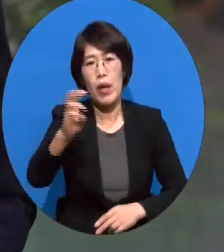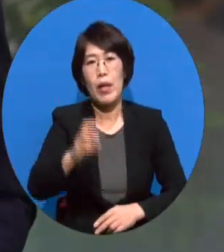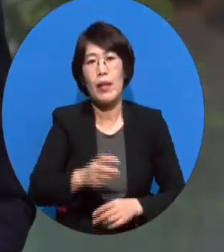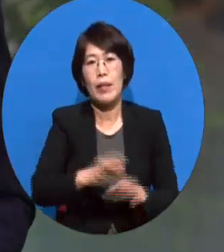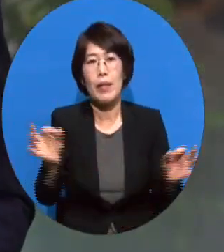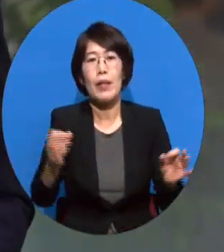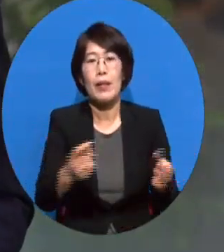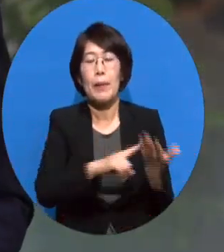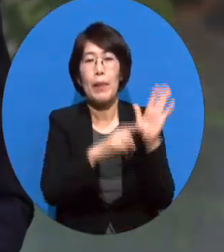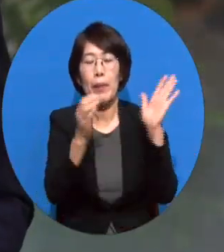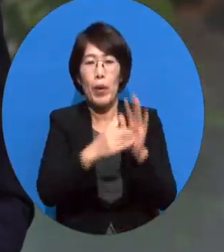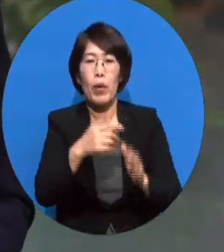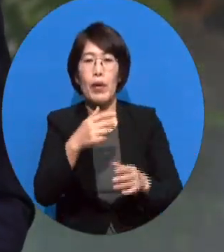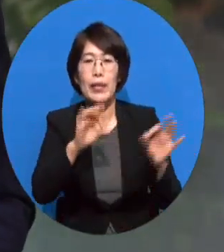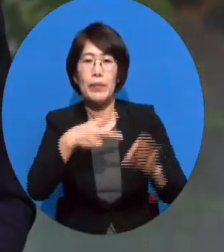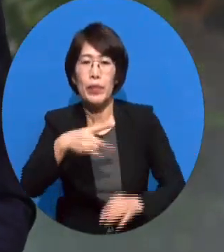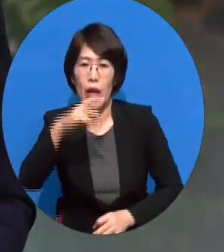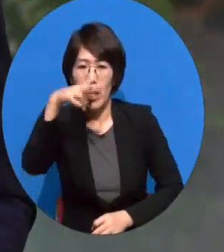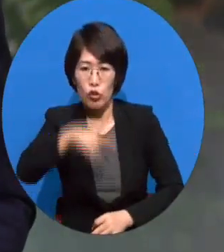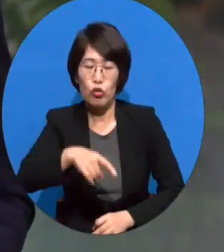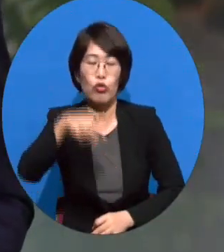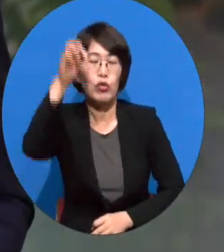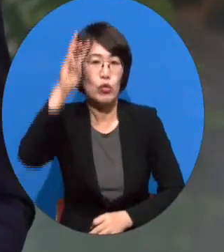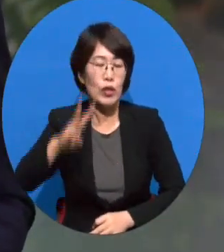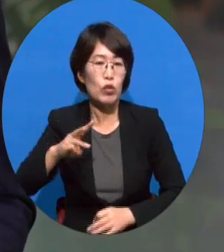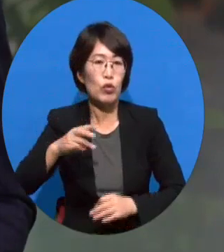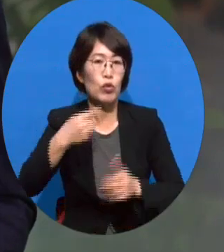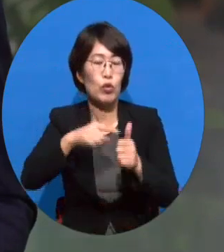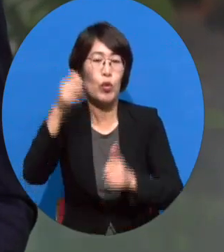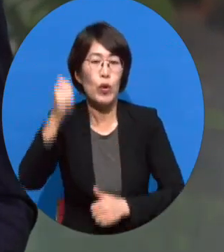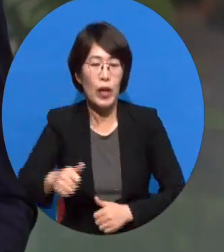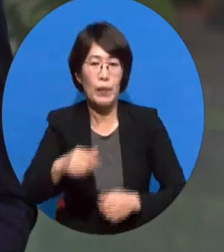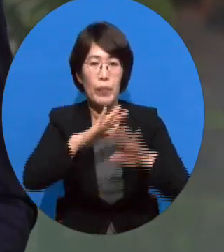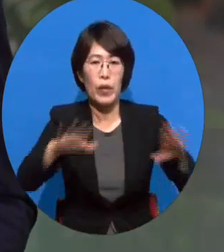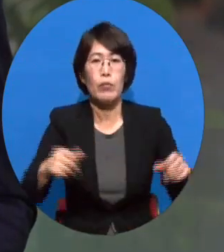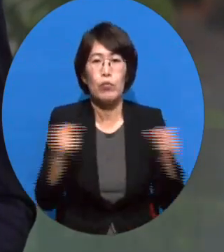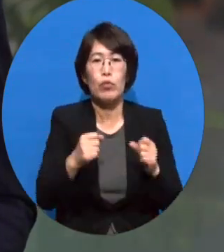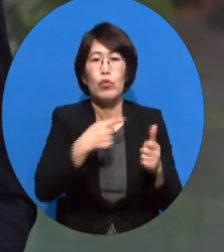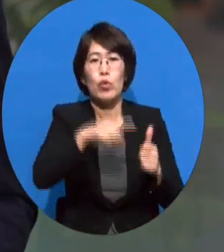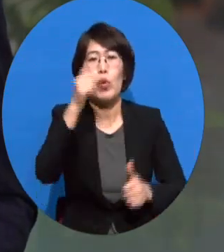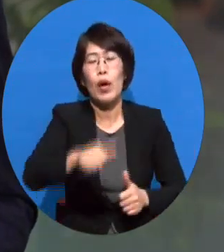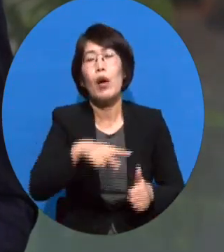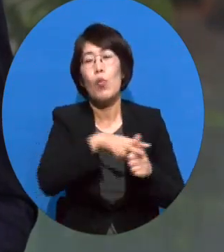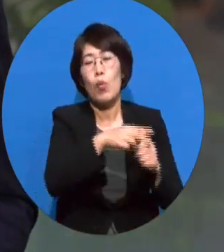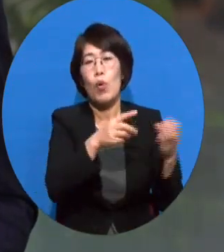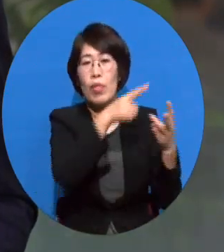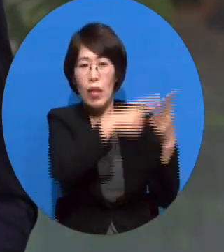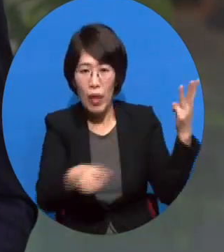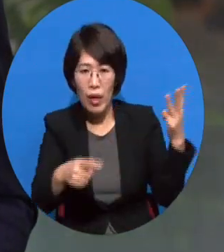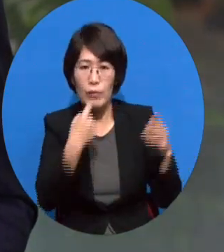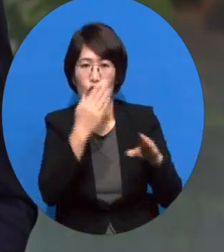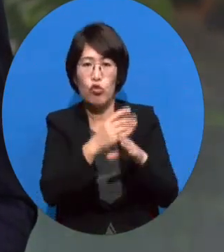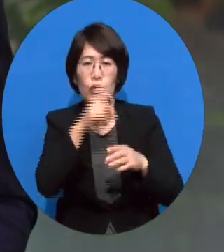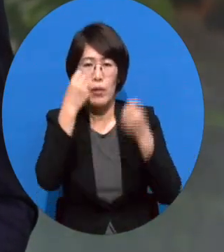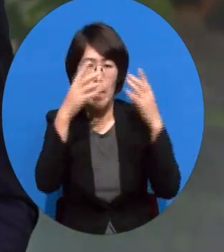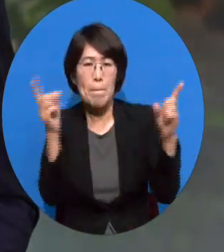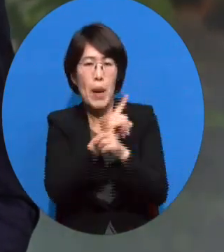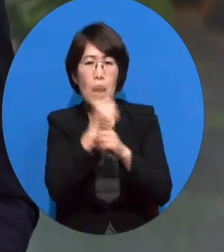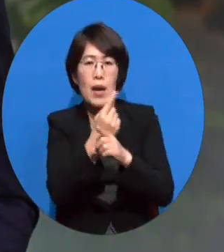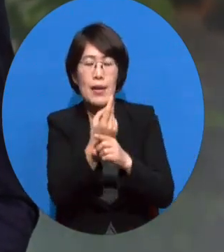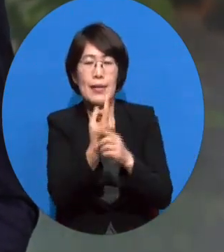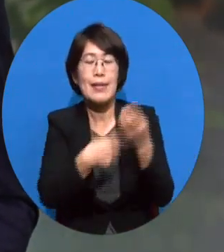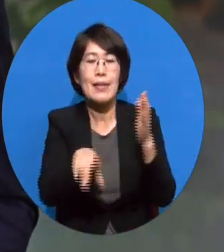김대중 전남교육감 후보와 이정선 광주교육감 후보, 서거석 전북교육감 후보 등 3명이 민주혁신교육을 위한